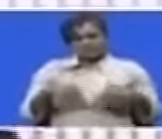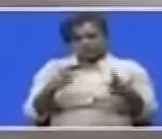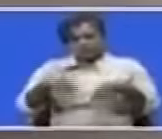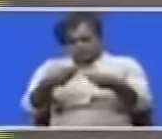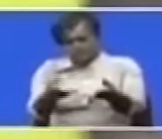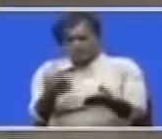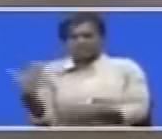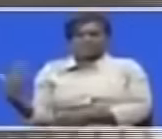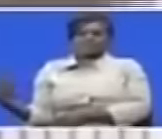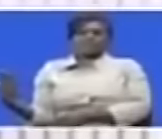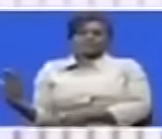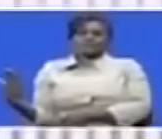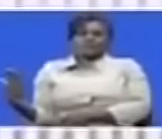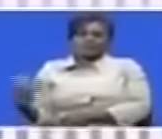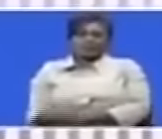equipment.